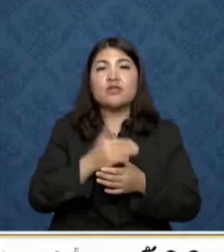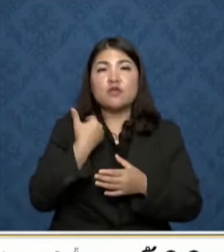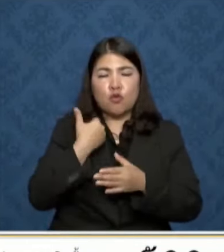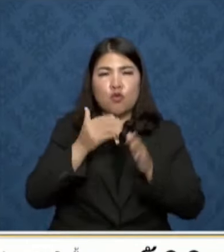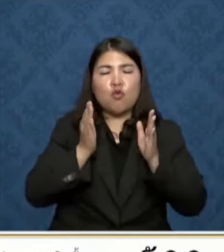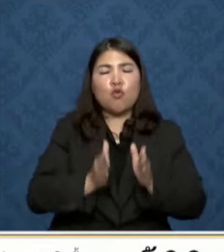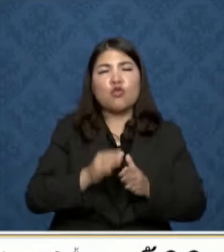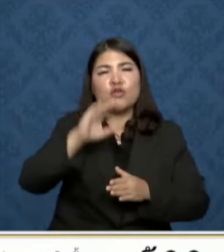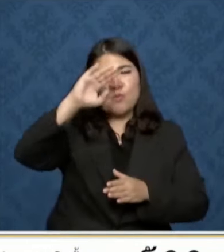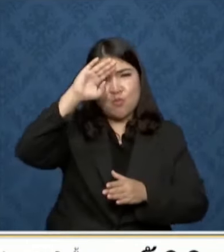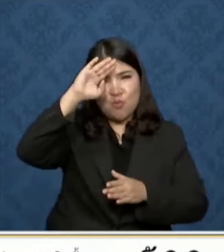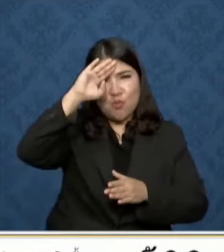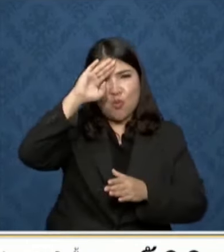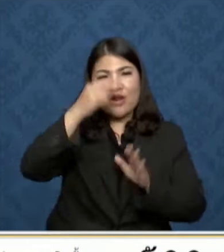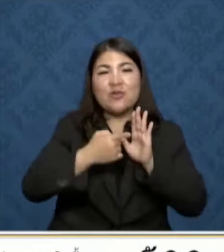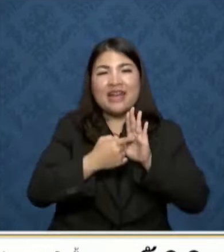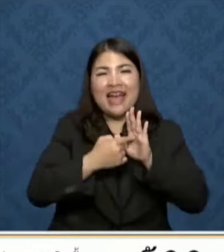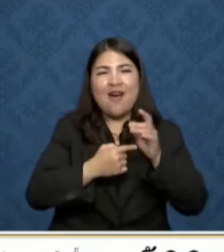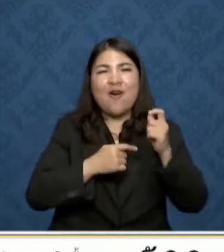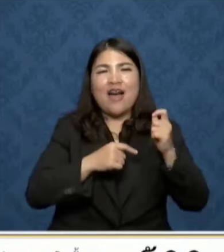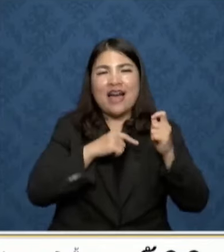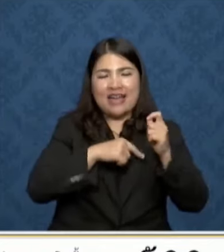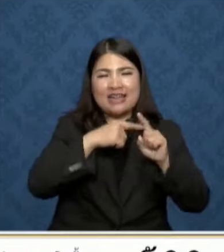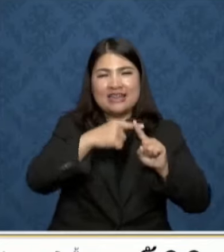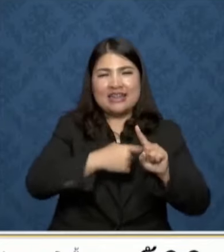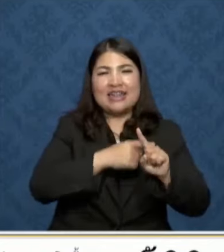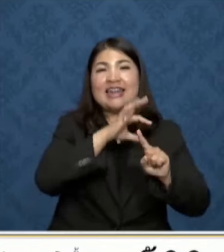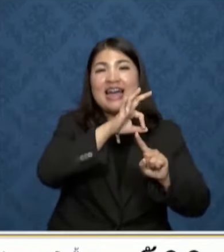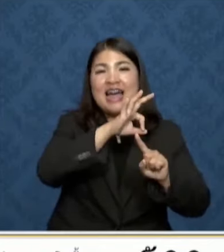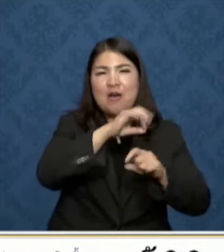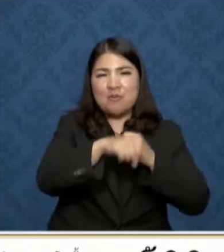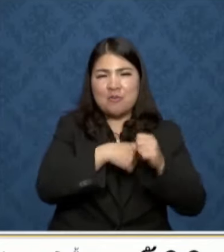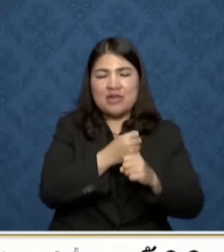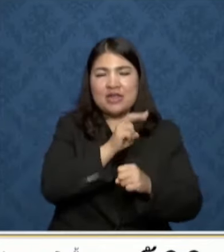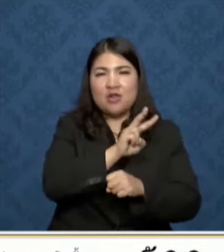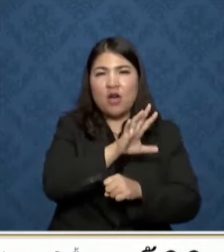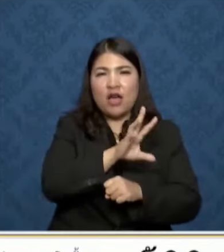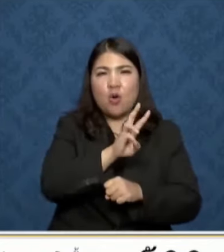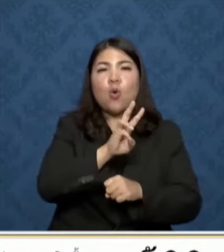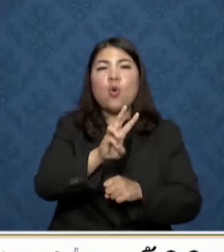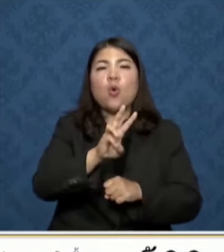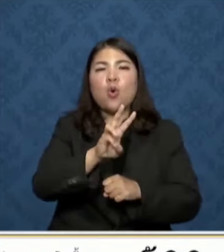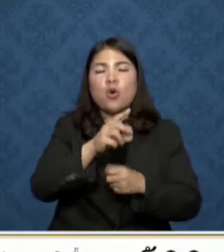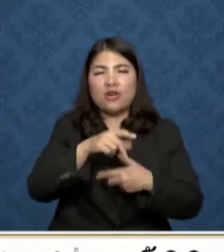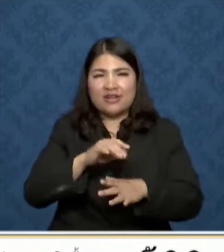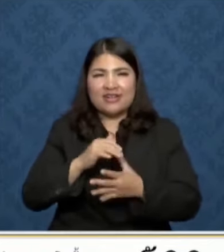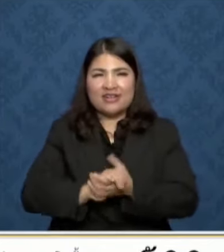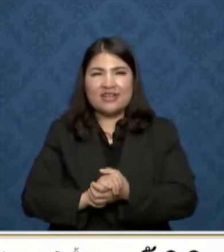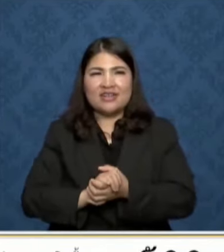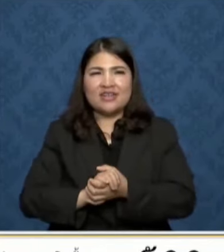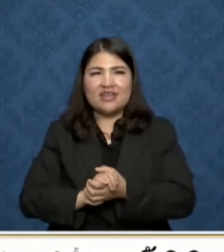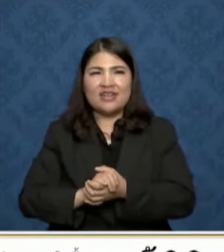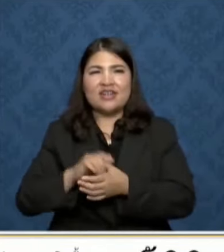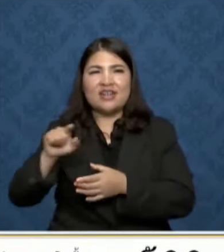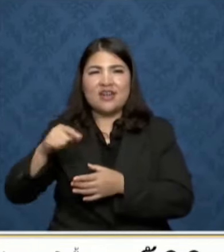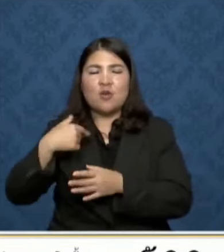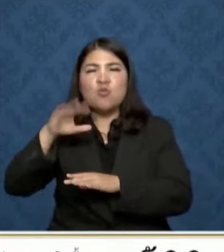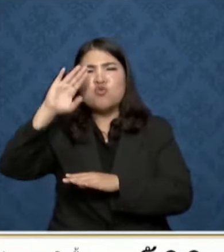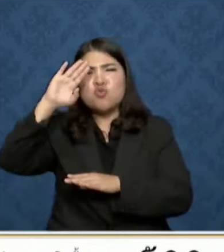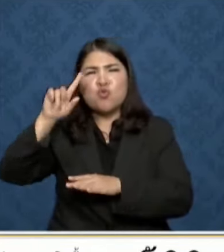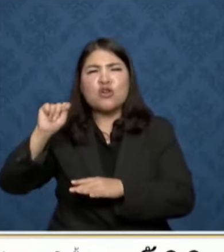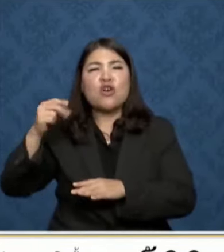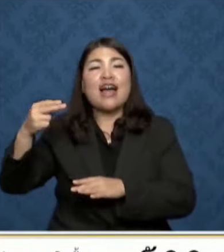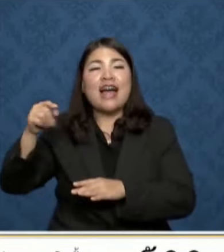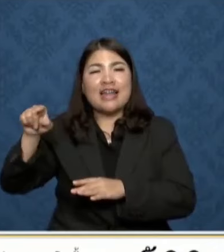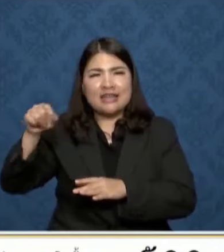อออ่่่างี่นะครับเกิดในช่งซัก เดือนกนยากรๆ เดือนป 66 นะครับของกณผู้ปวยเท upper-rharmนี่ก็เกิด 180